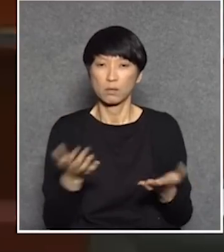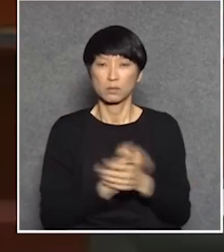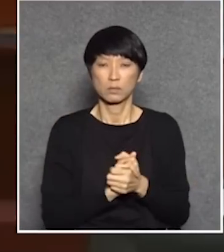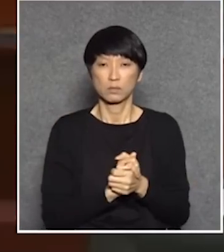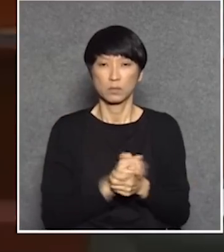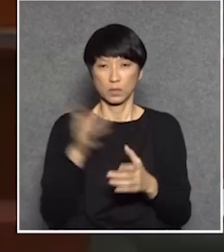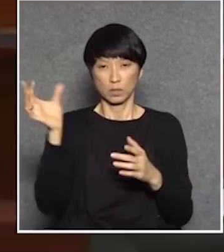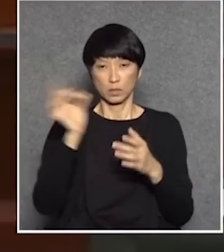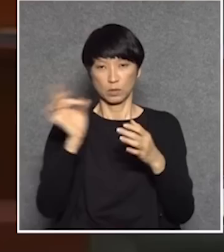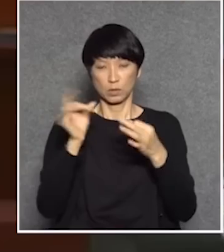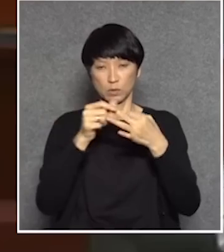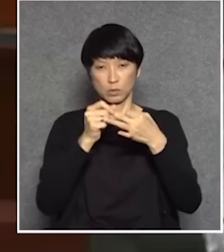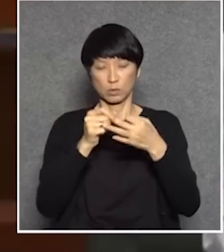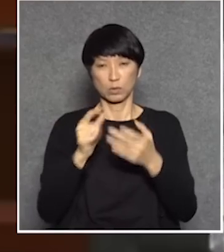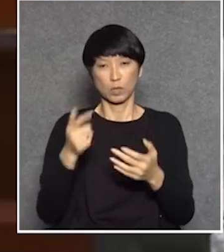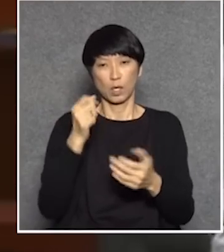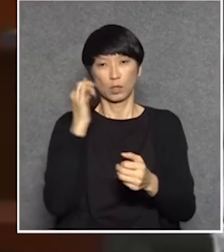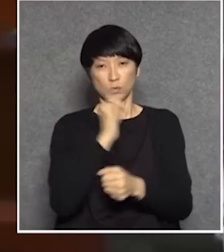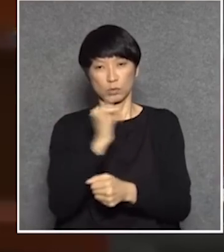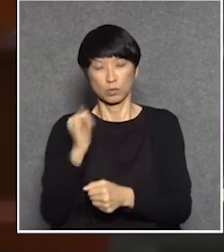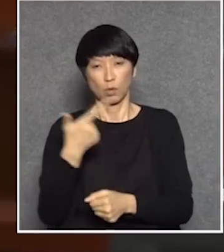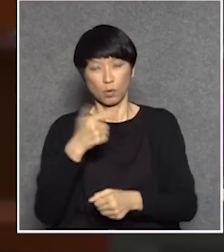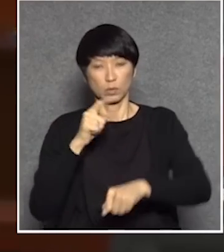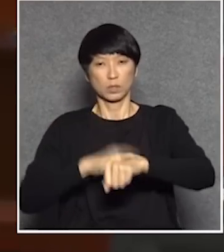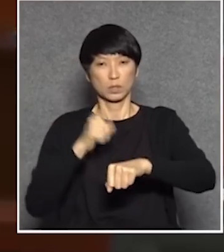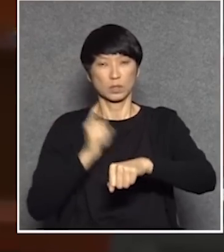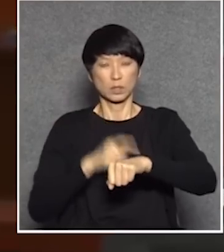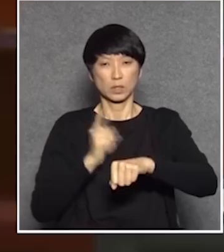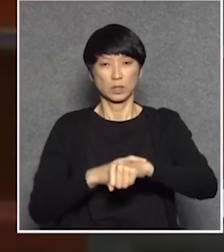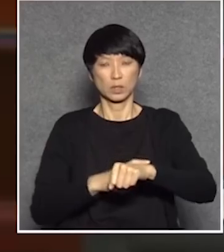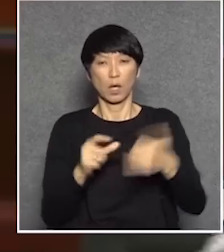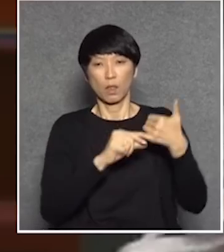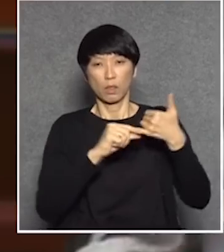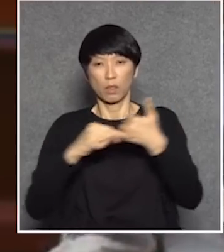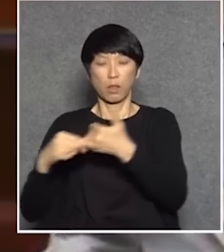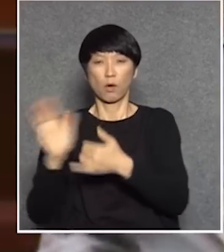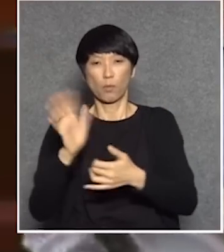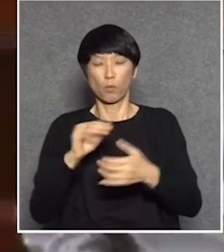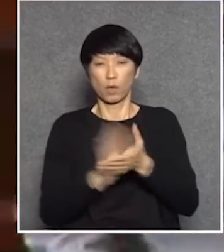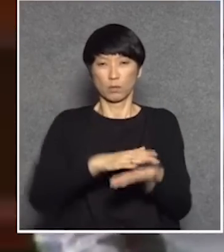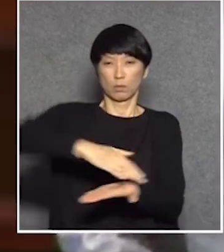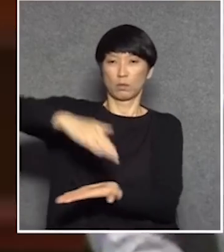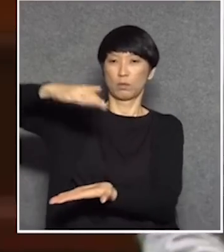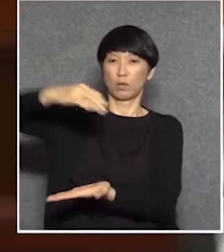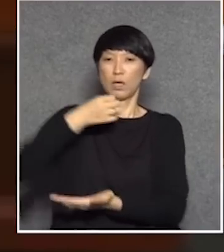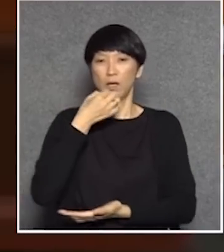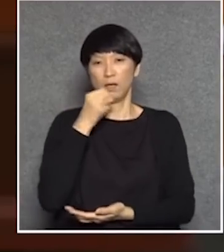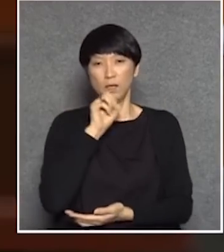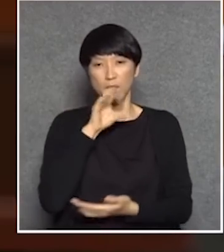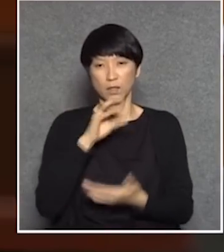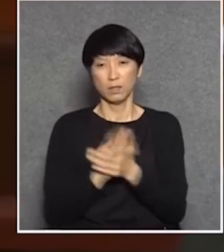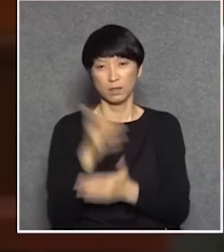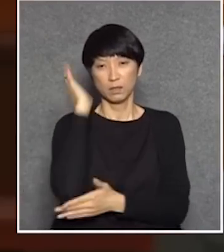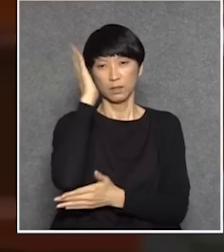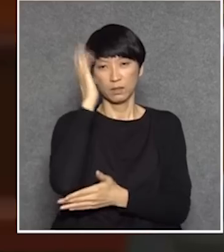志剛的罪行還有很多的，是吧？不過時間所限，我又不會拖長的，因為我還有一大棟未講，因為現在他們在發揮到